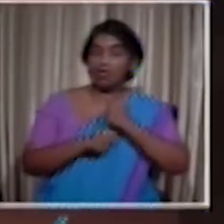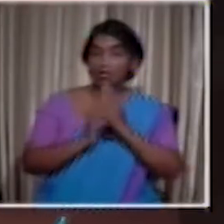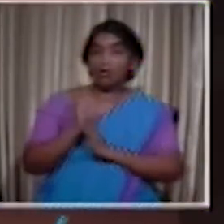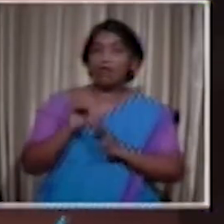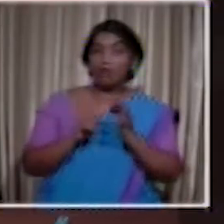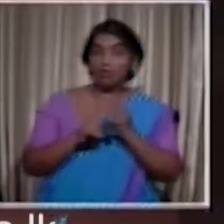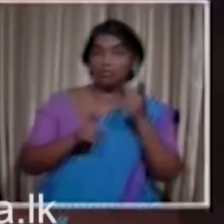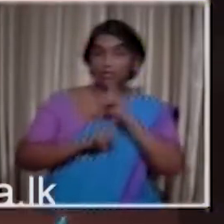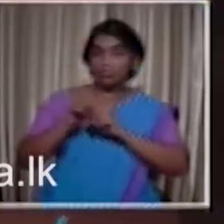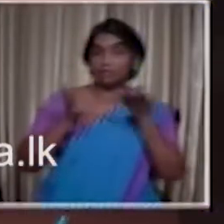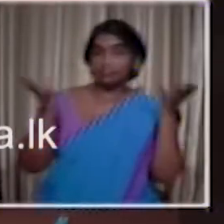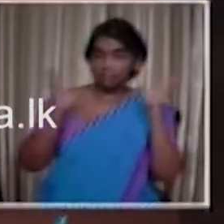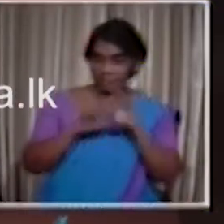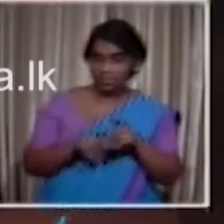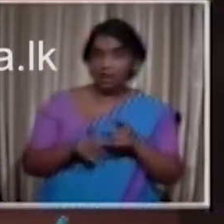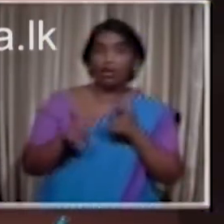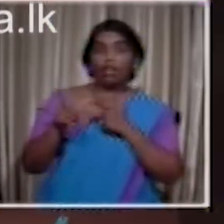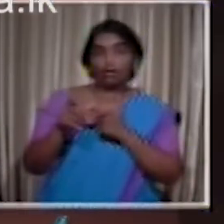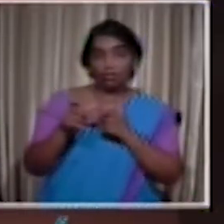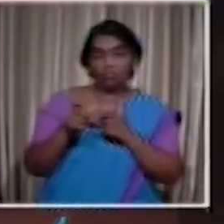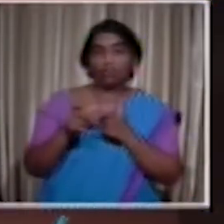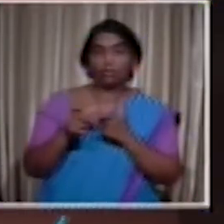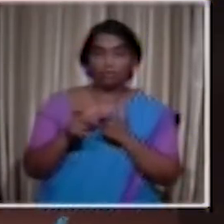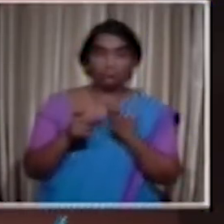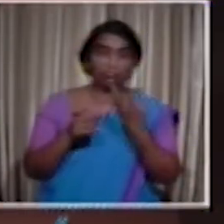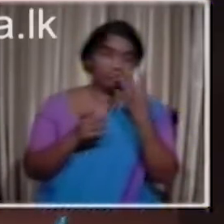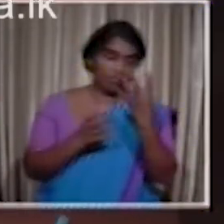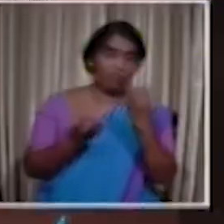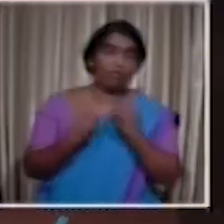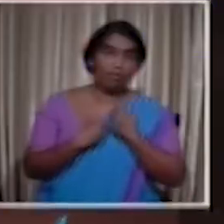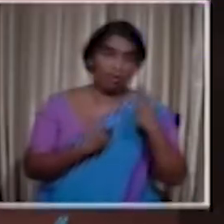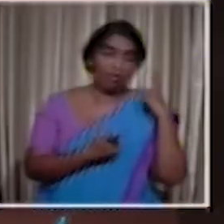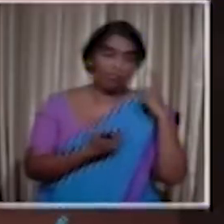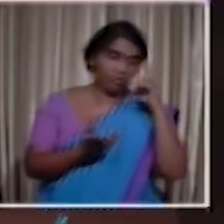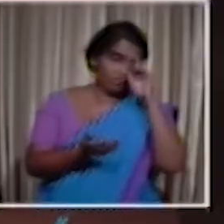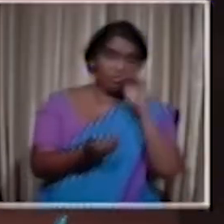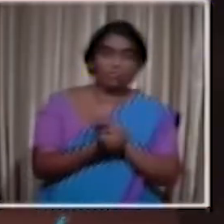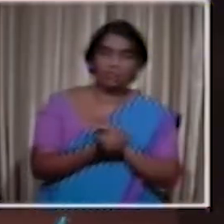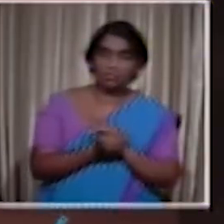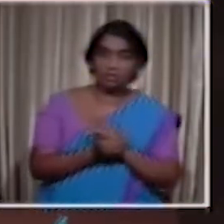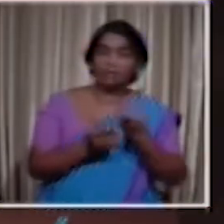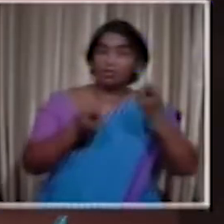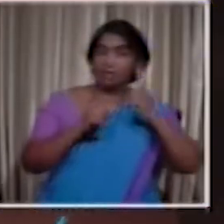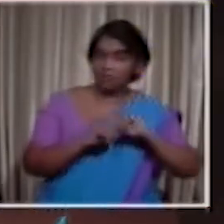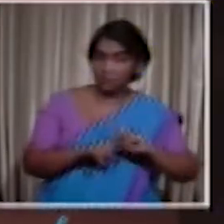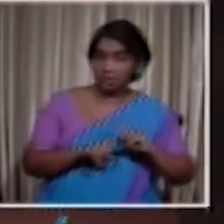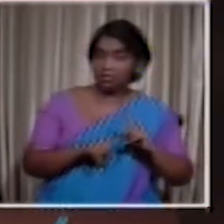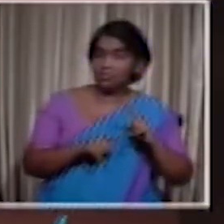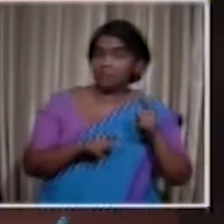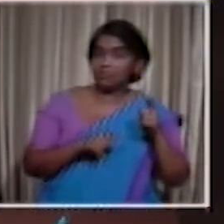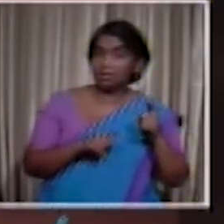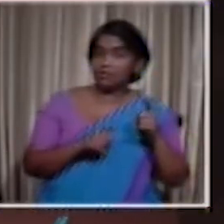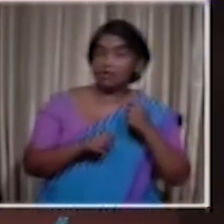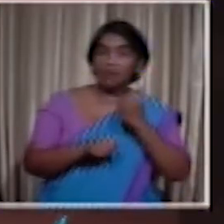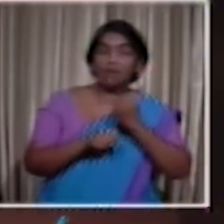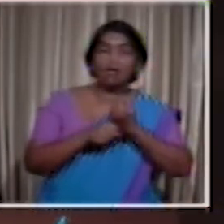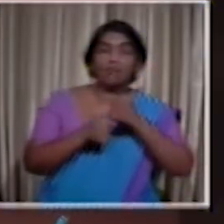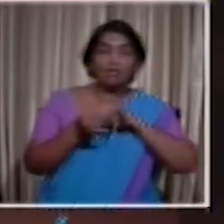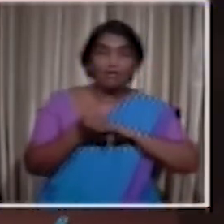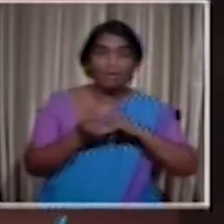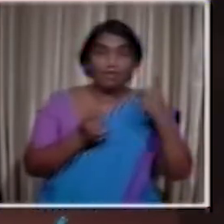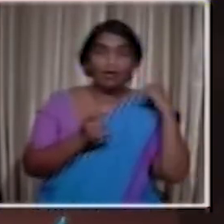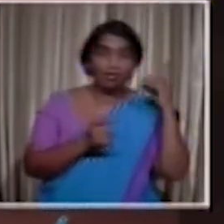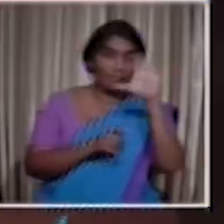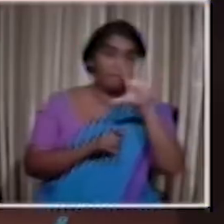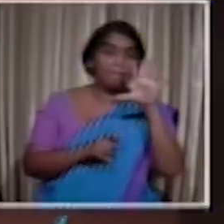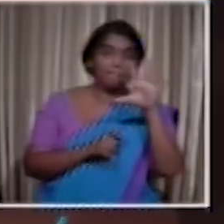කණ්ඩායම රැසීමේදී තුවක්කු හතර ගාන ඉල්ලුවා තමන්ගේ ආරක්ෂක සපයන්න. ඊළඟ ග්‍රාම ආරක්ෂක නිලධාරීන් 5 දිනක්